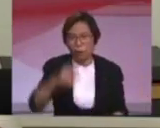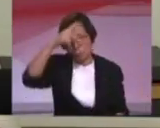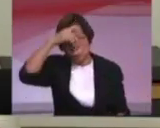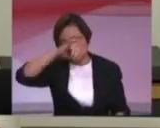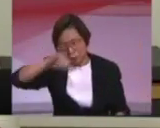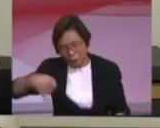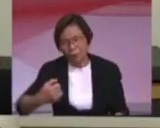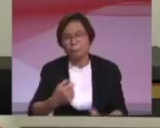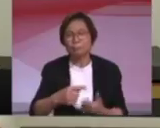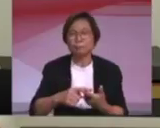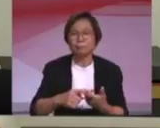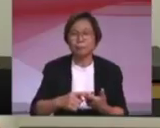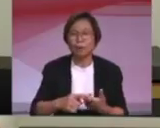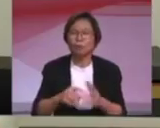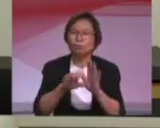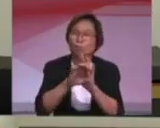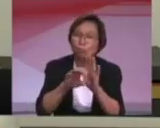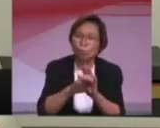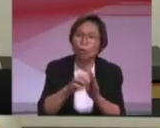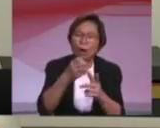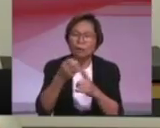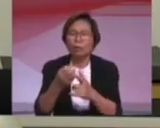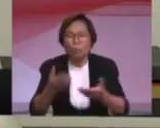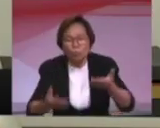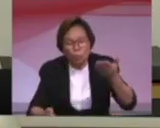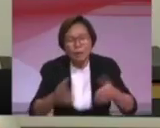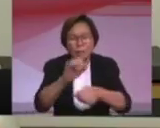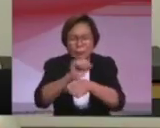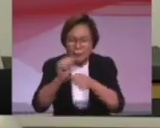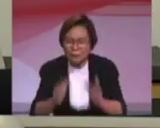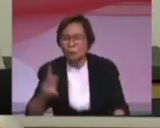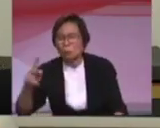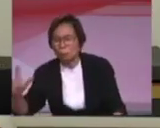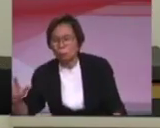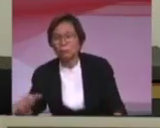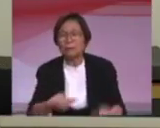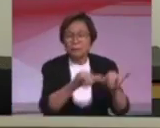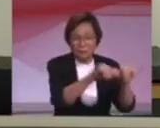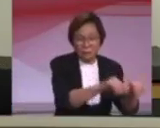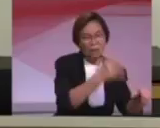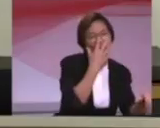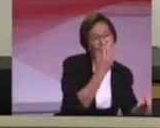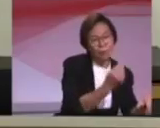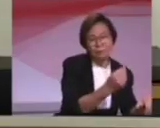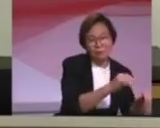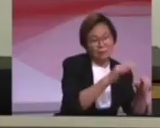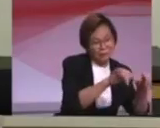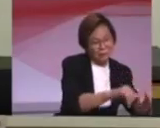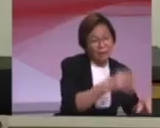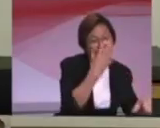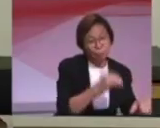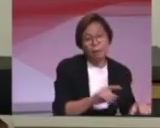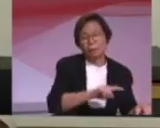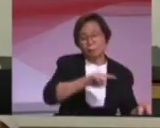Putrajaya misalnya ataupun mungkin di Kuala Lumpur yang tinggal di Seremban yang